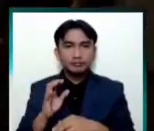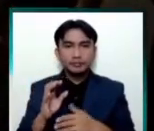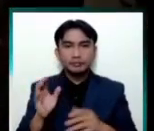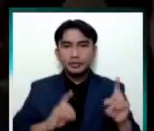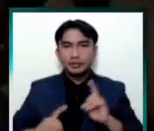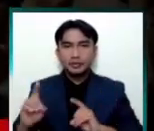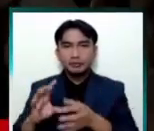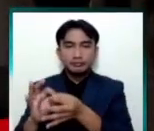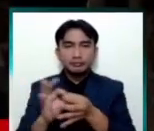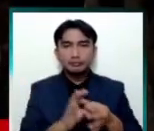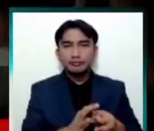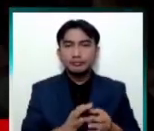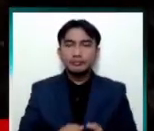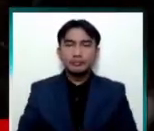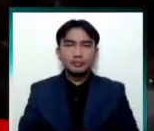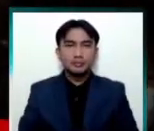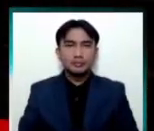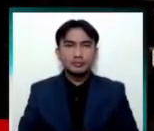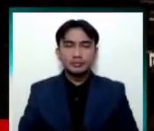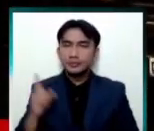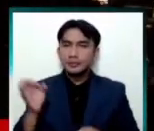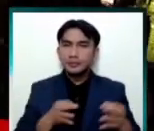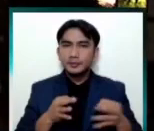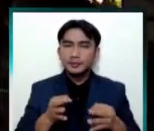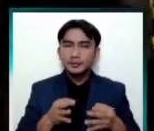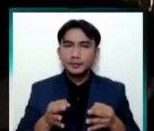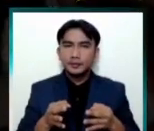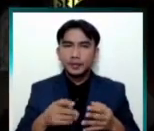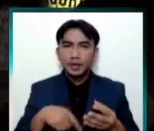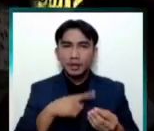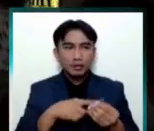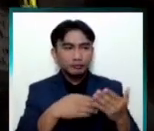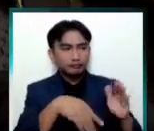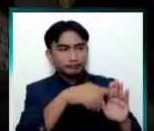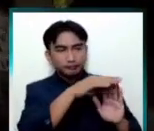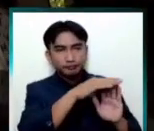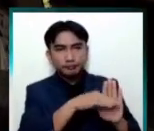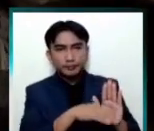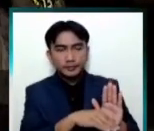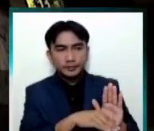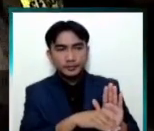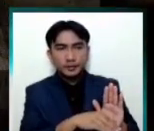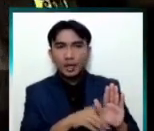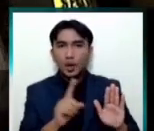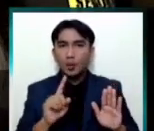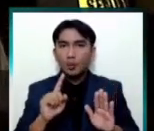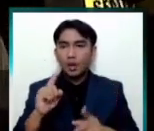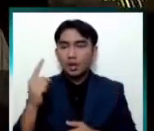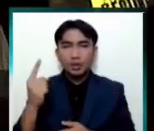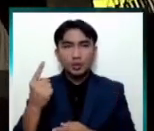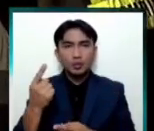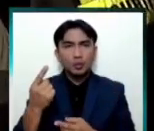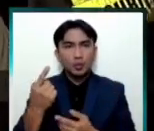Mahirap siyang gawin. Actually, parang sa breakdown, halos 1 week namin siyang kinukunan.